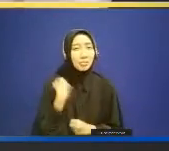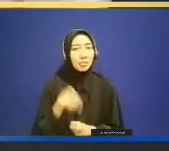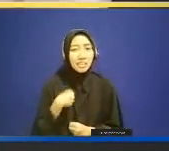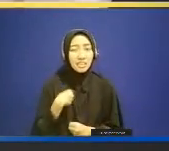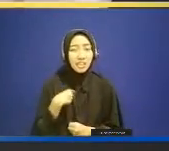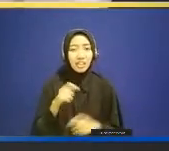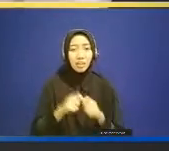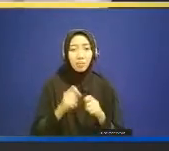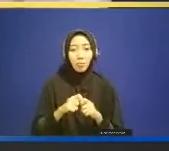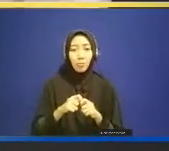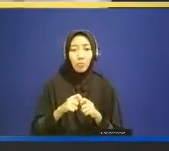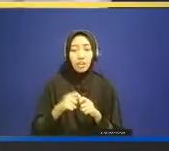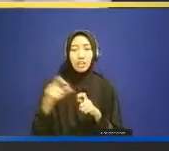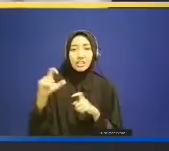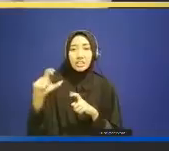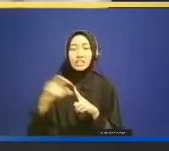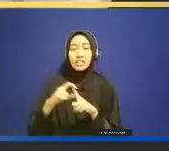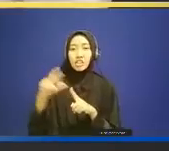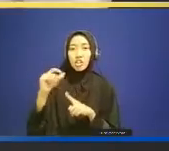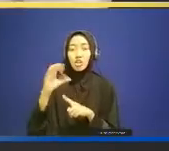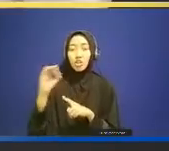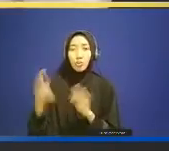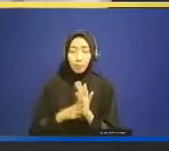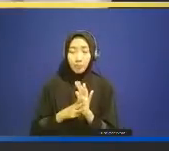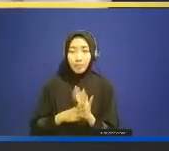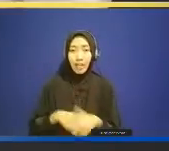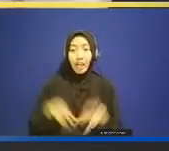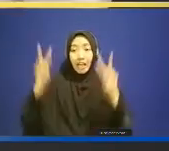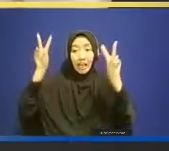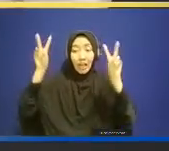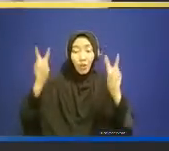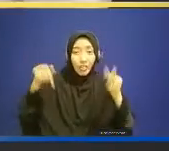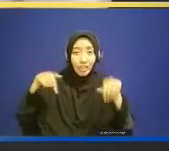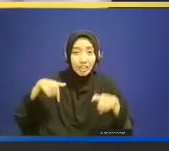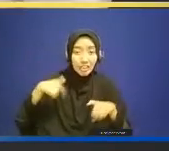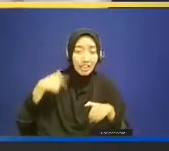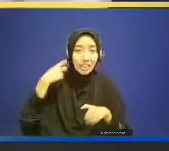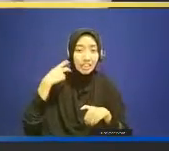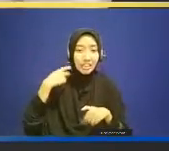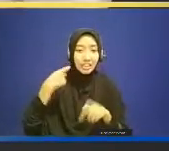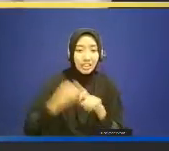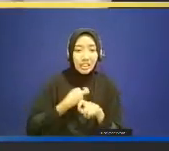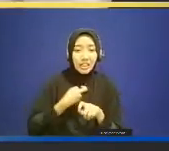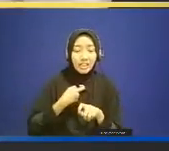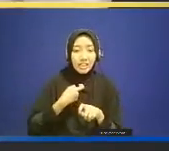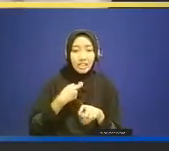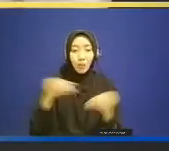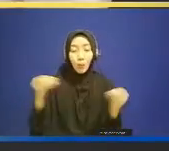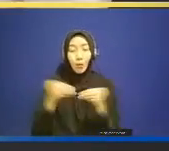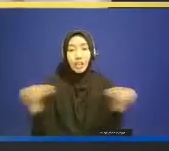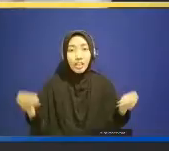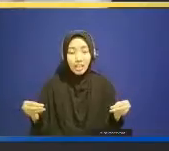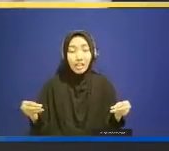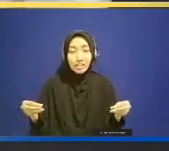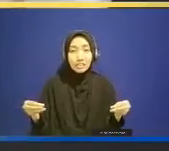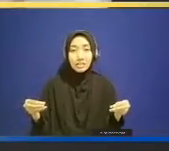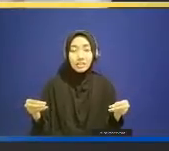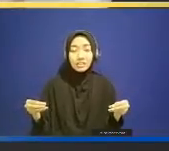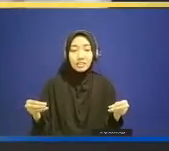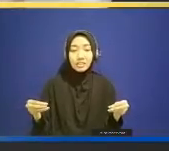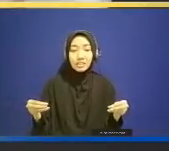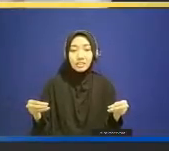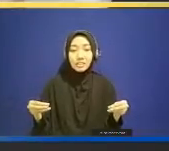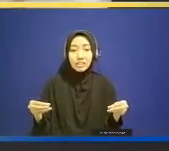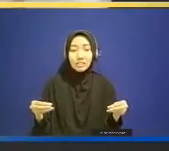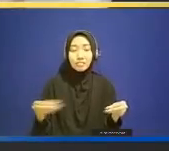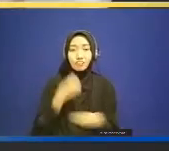bisa Harus dibikin sih dvd-rom dengan konteks-konteks ini yang saya kira dari sisi spending quality itu harus